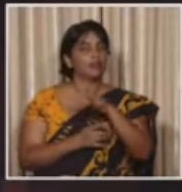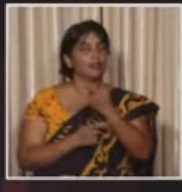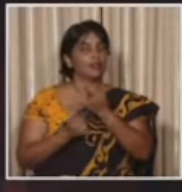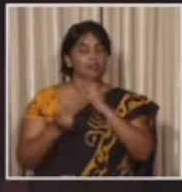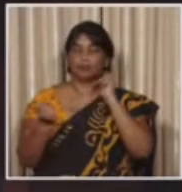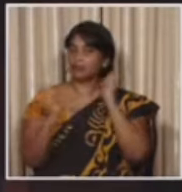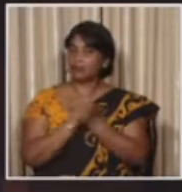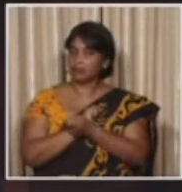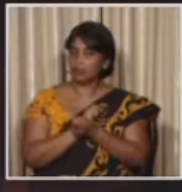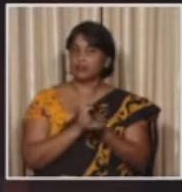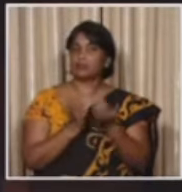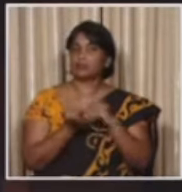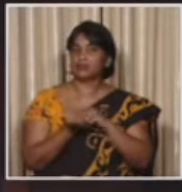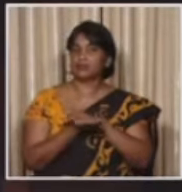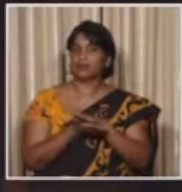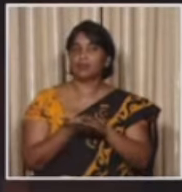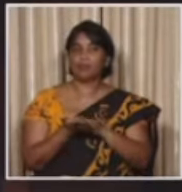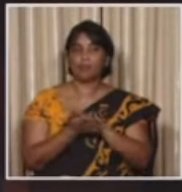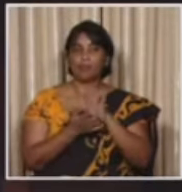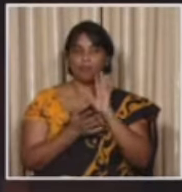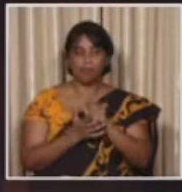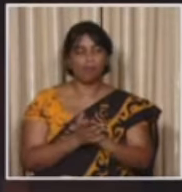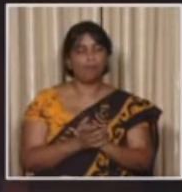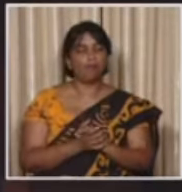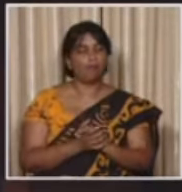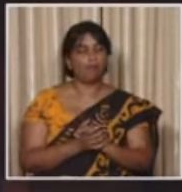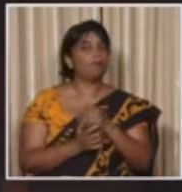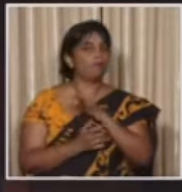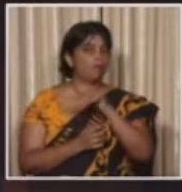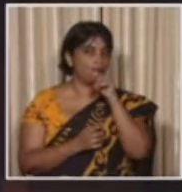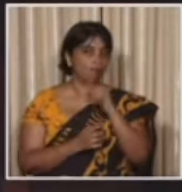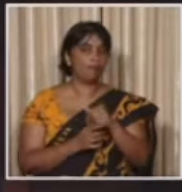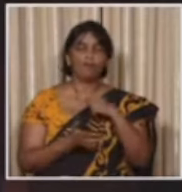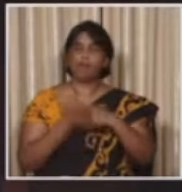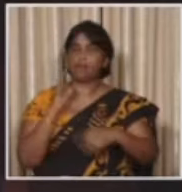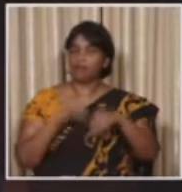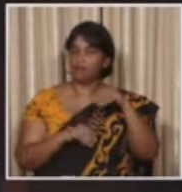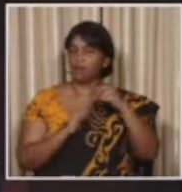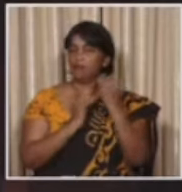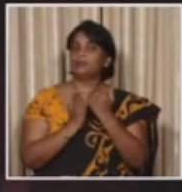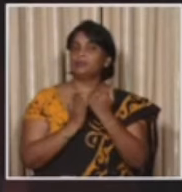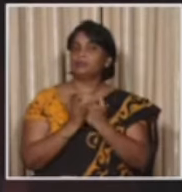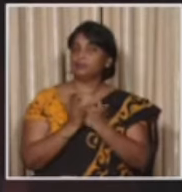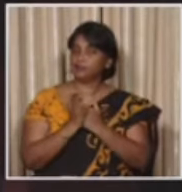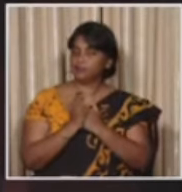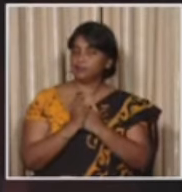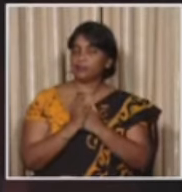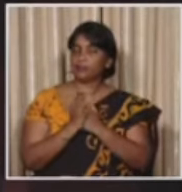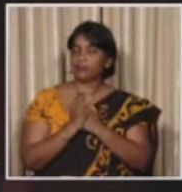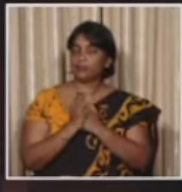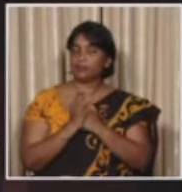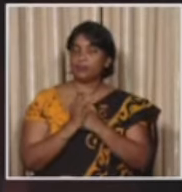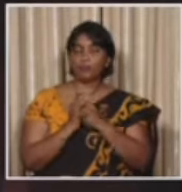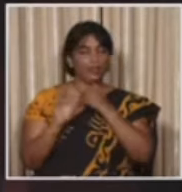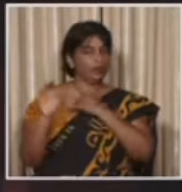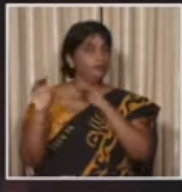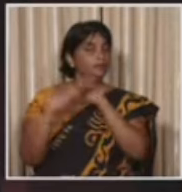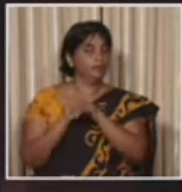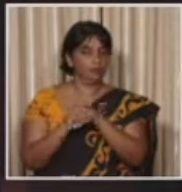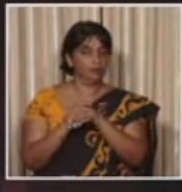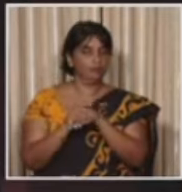කිරීම, ප්‍රතිසංස්කරණයට ලක් කිරීම, ඒක අත් වශයෙන්ම දේශපාලන න්‍යායපත්‍රයට ඇතුල්